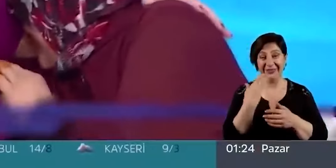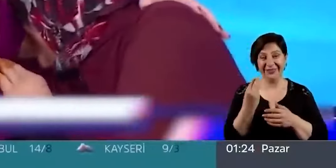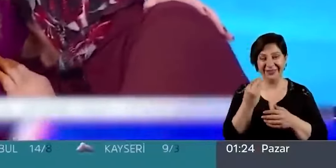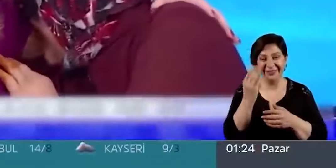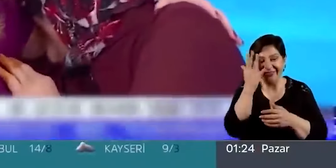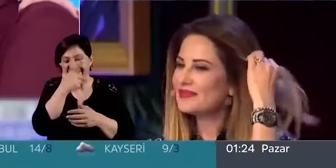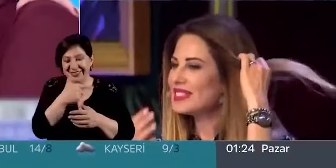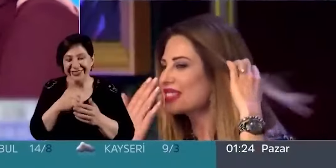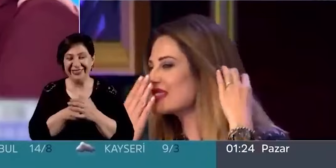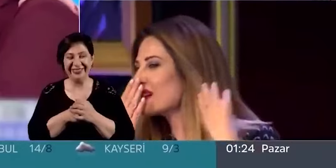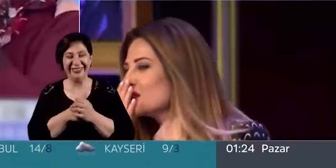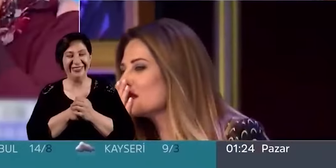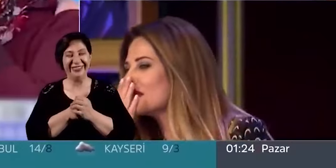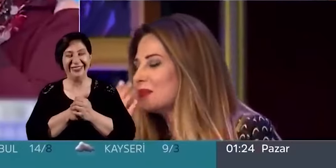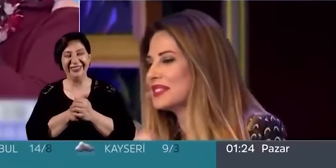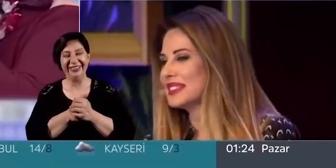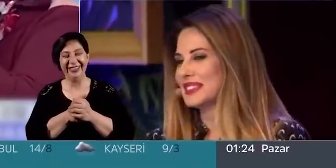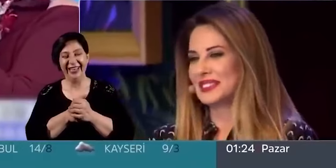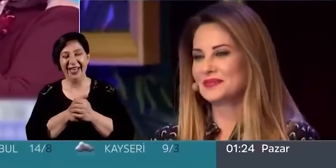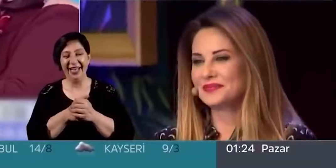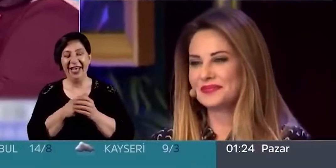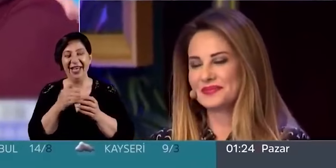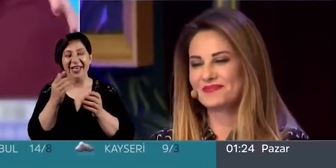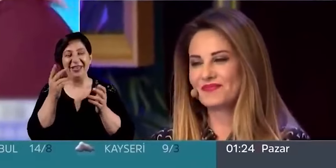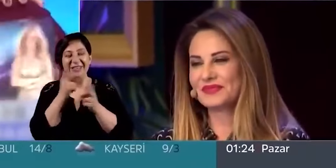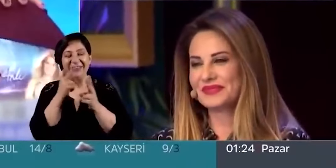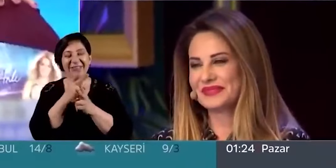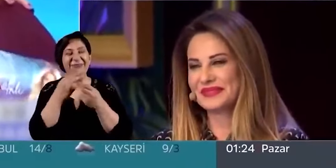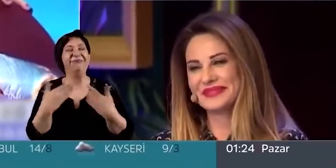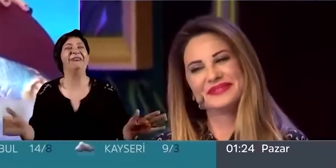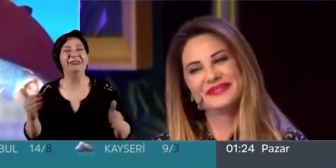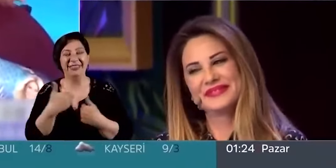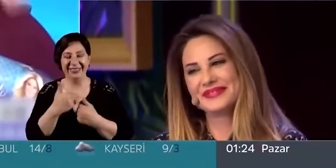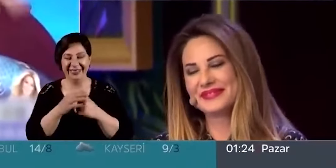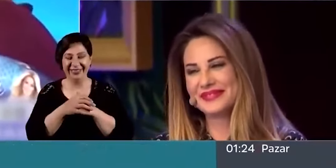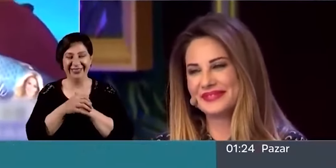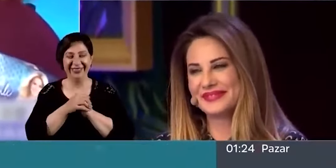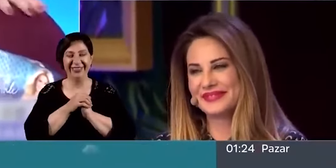güzelsin hiç fark etmez. Yazık satmıyorum. Dinledi yıktım gülmedi.